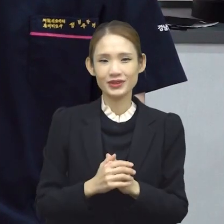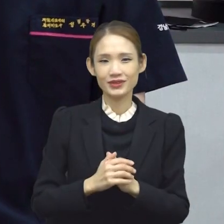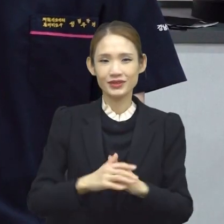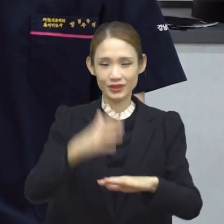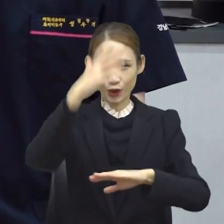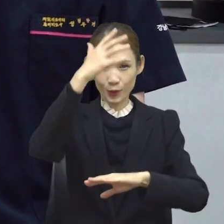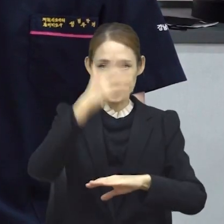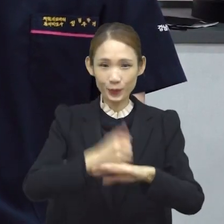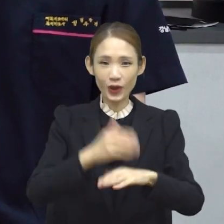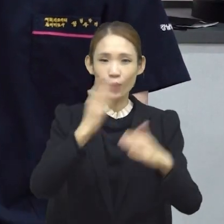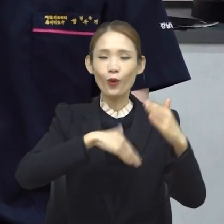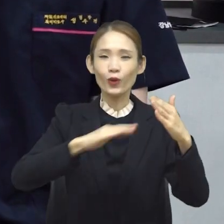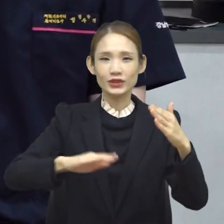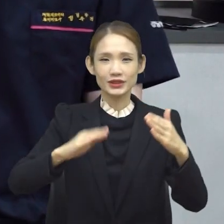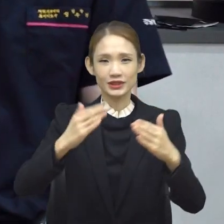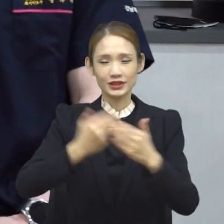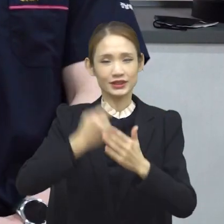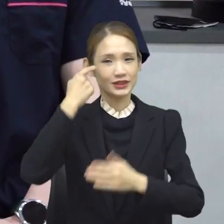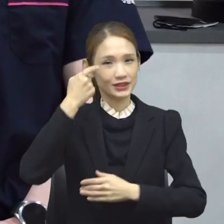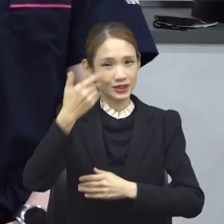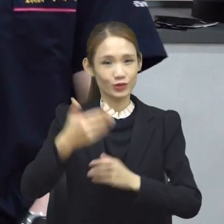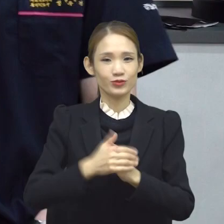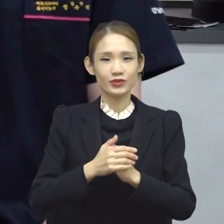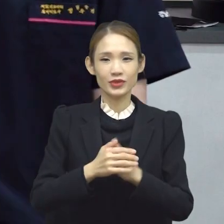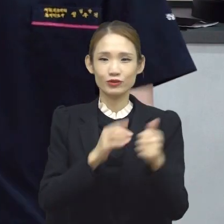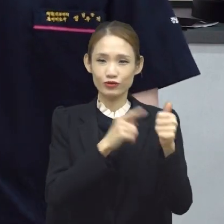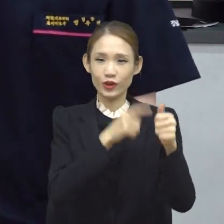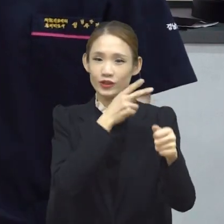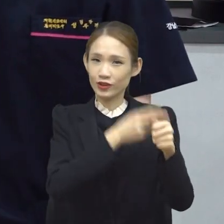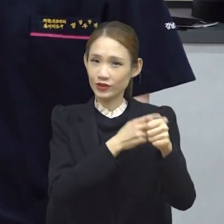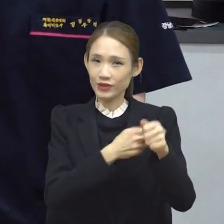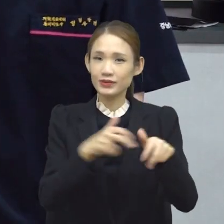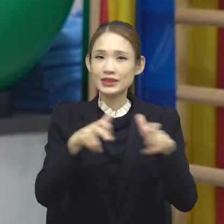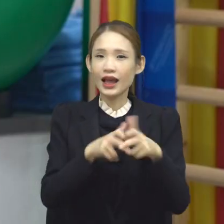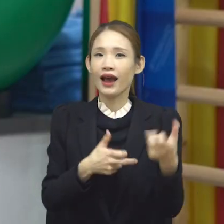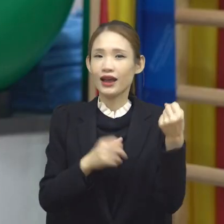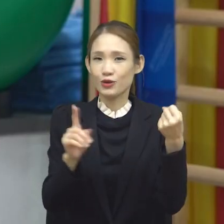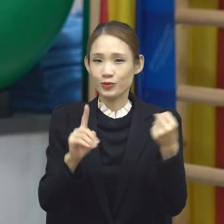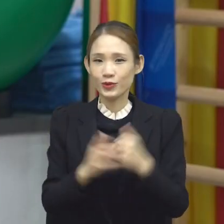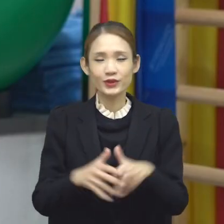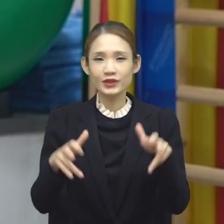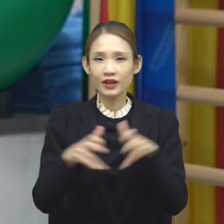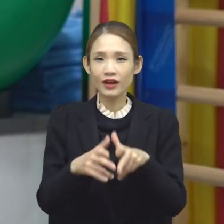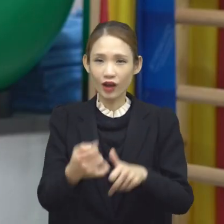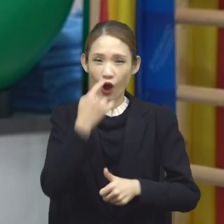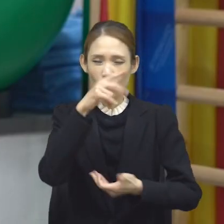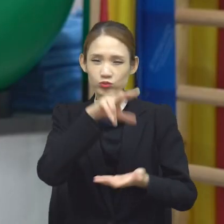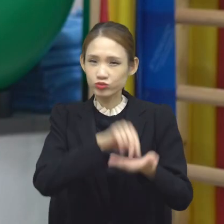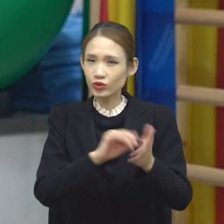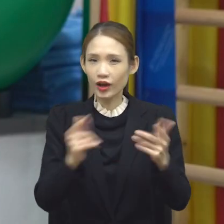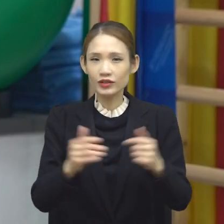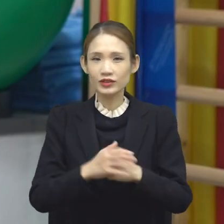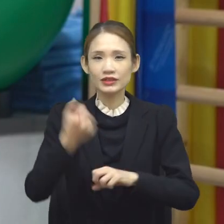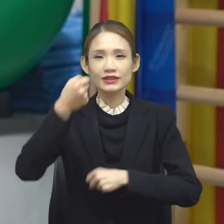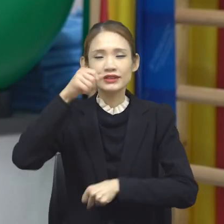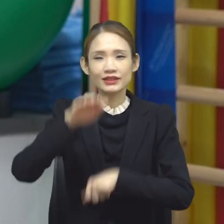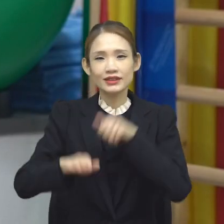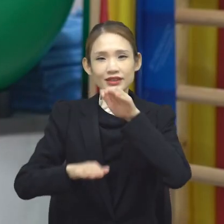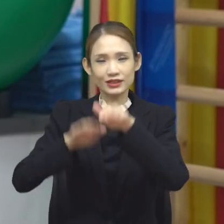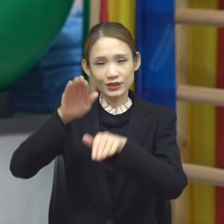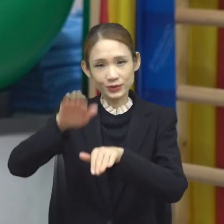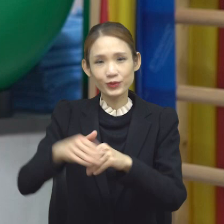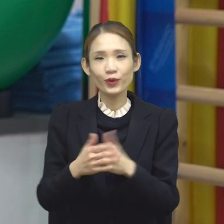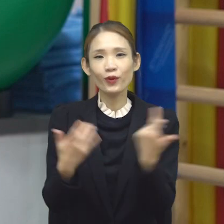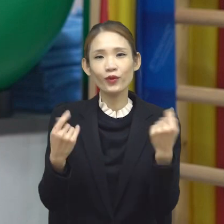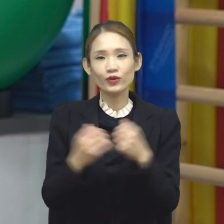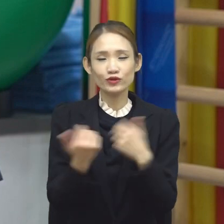이제 마지막 저희 공식 질문 드려보고 싶은데 우리 우경 선생님에게 장애란? 장애란 걸림돌이 아니라 디딤돌이라고 생각합니다.